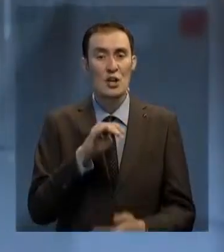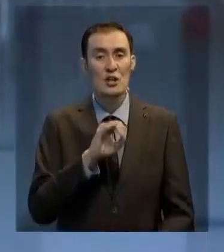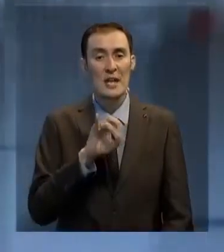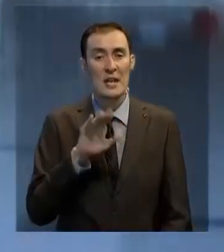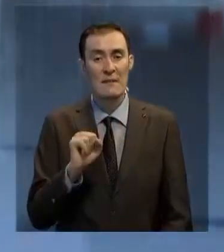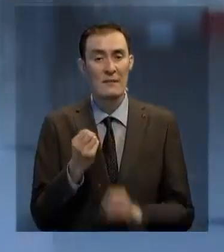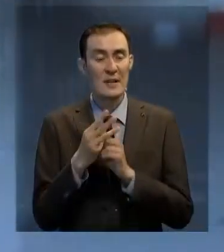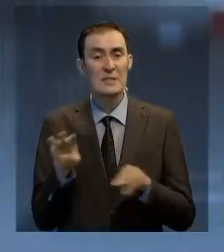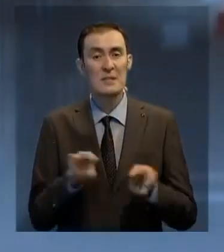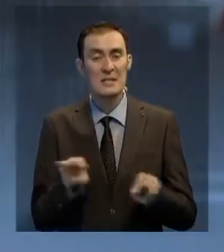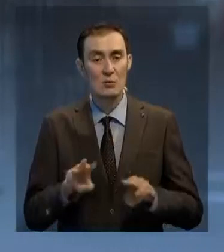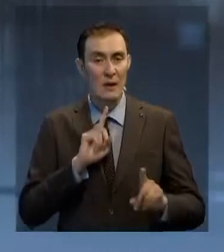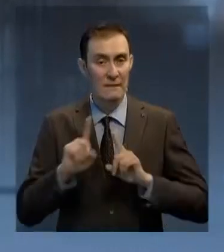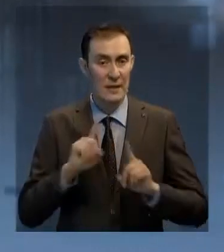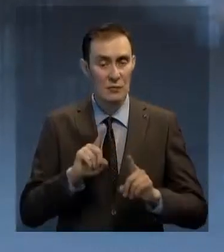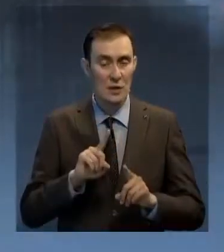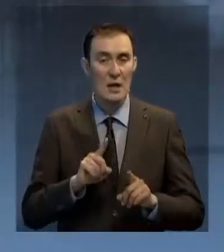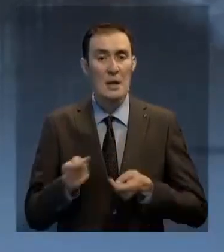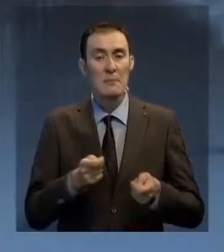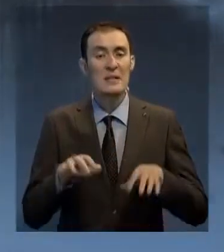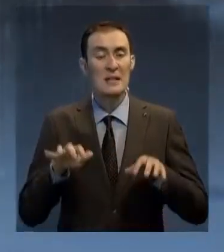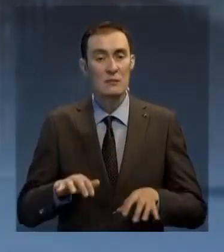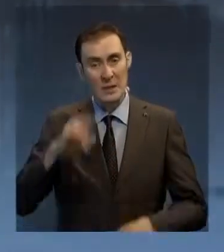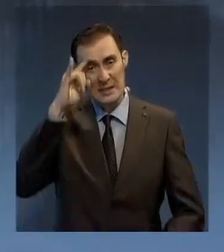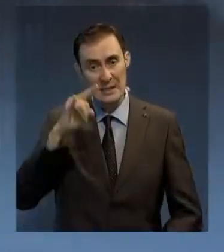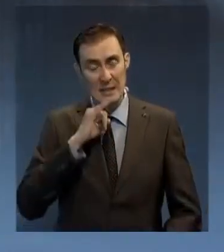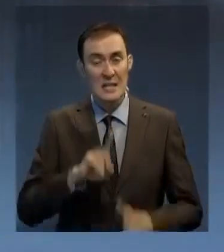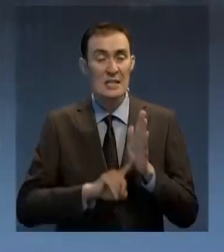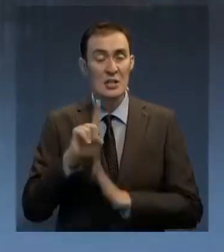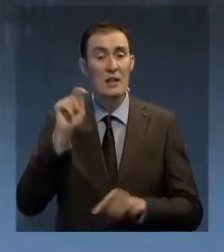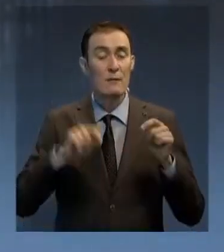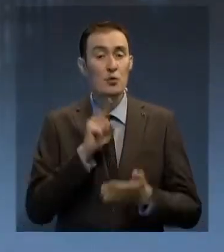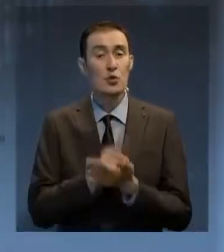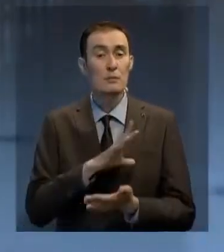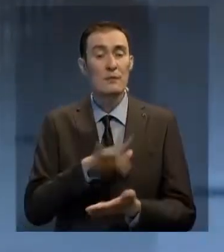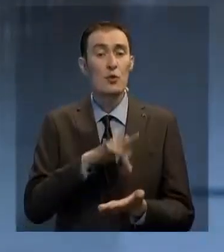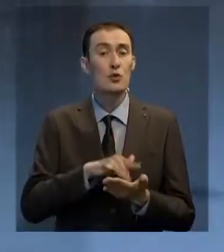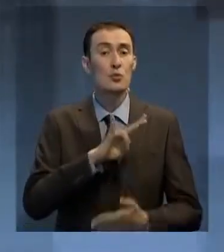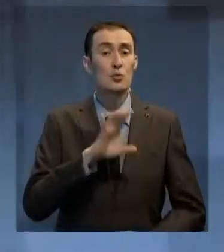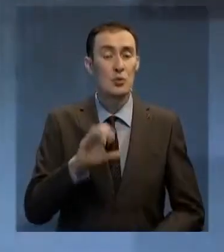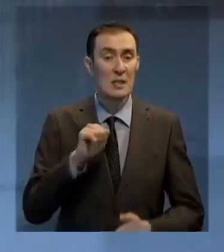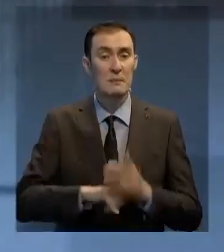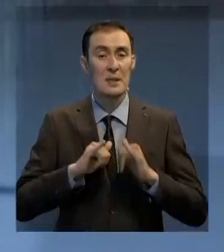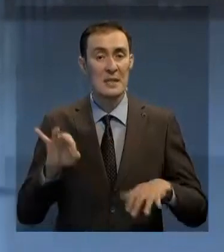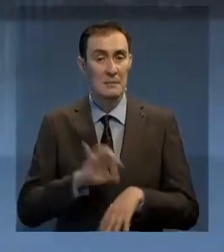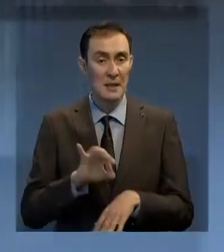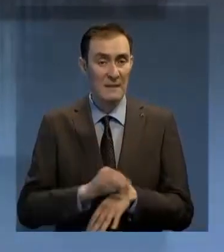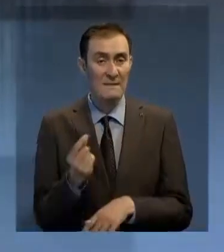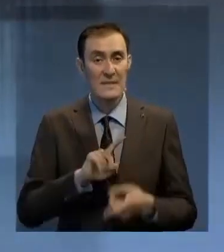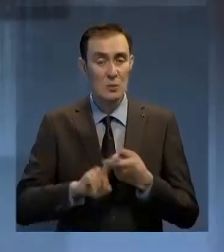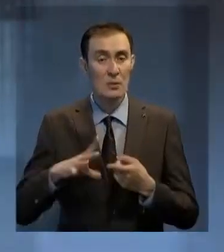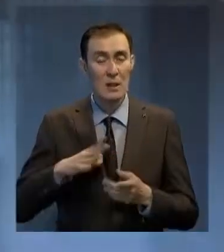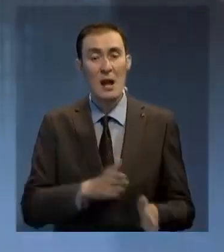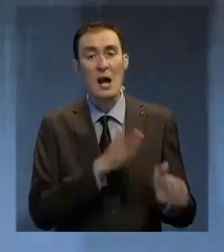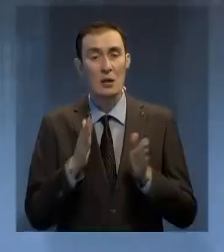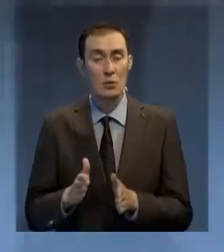на 12-ю министерскую конференцию. Председательствует в ней Казахстан. Изначально форум должен был пройти в Нур-Султане, но из-за пандемии коронавируса был